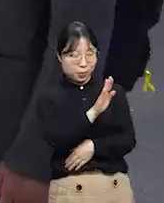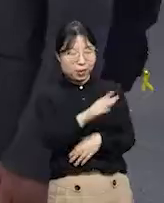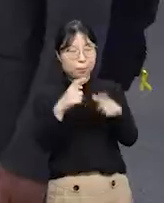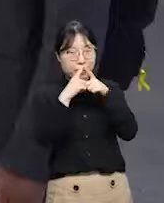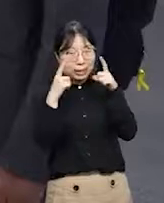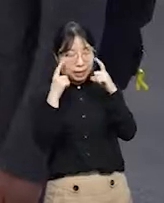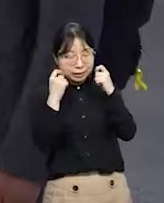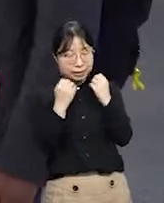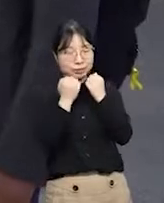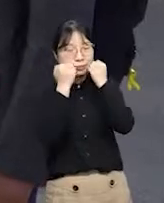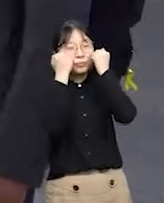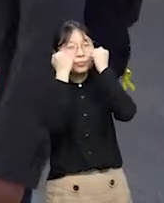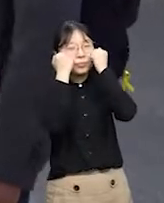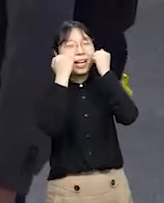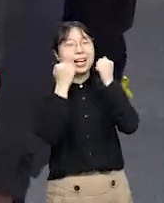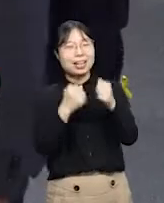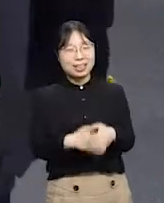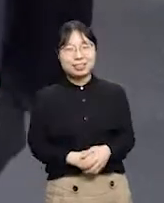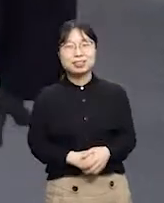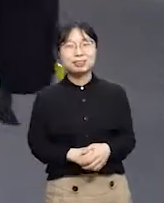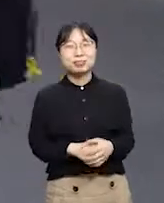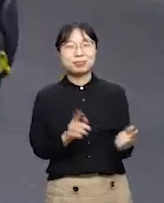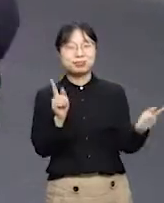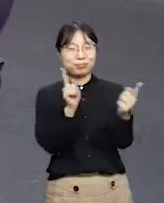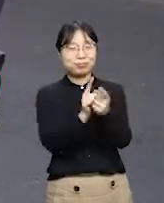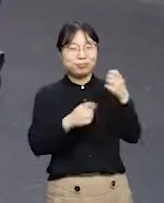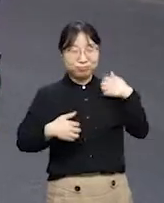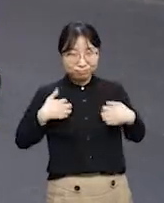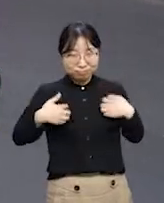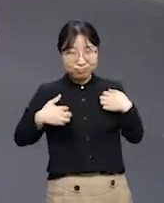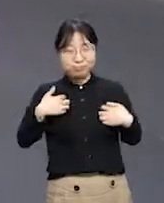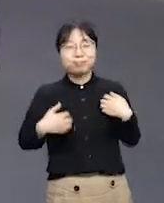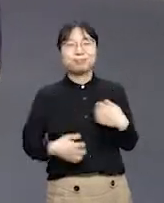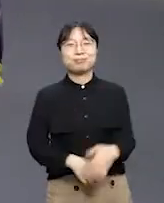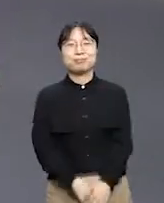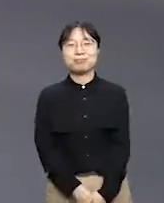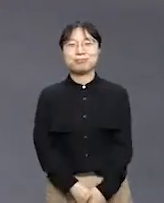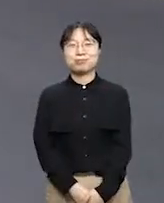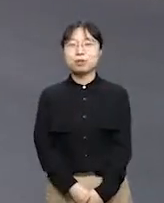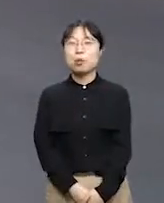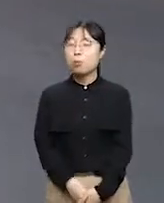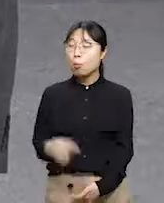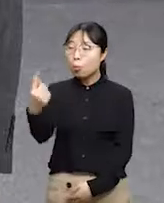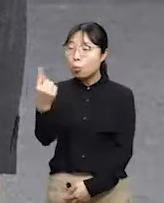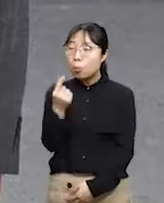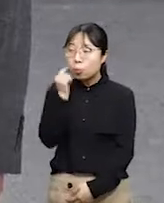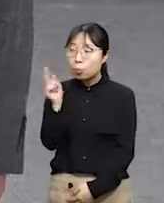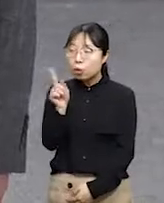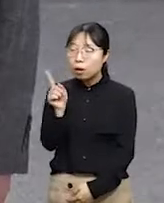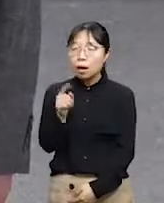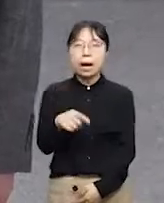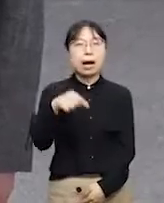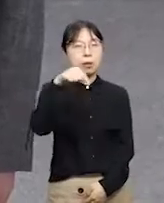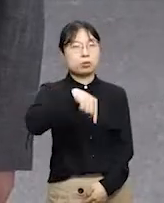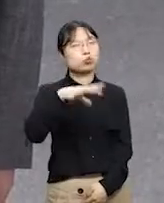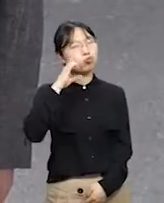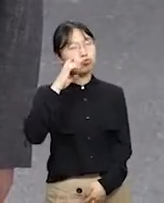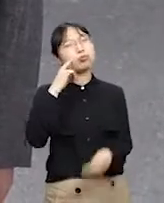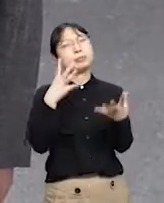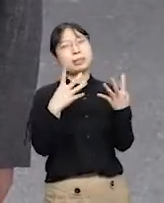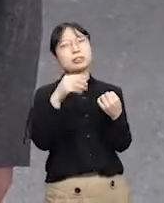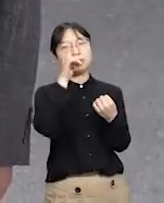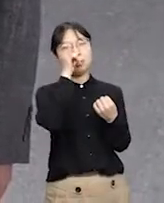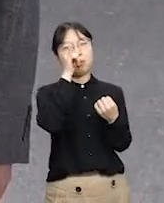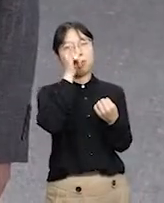예. 예, 됐습니다. 다시 말씀해 주시죠. 예. 반갑습니다. 예. 아, 예, 반갑습니다. 예. 어떻게 여기? 예, 사근행궁터에서 궁금해가지고,